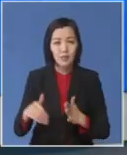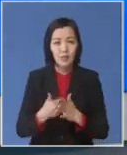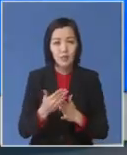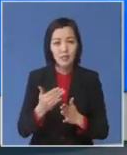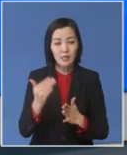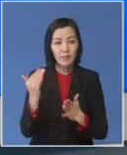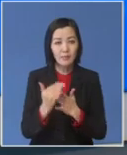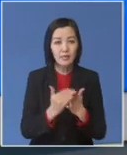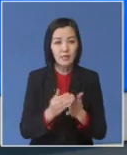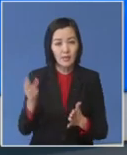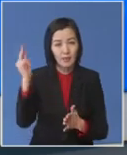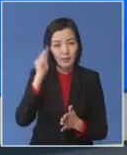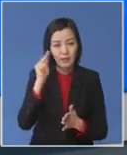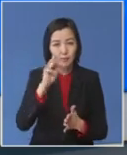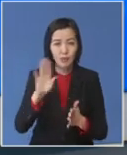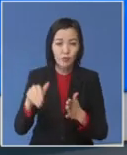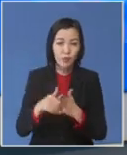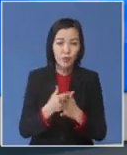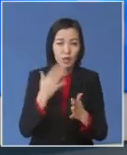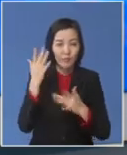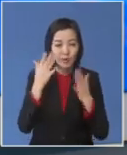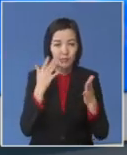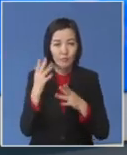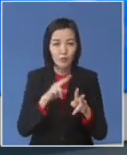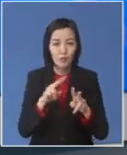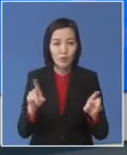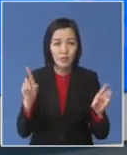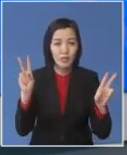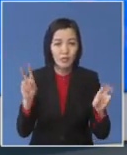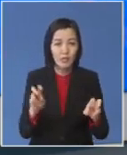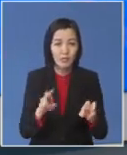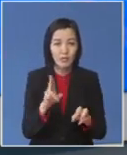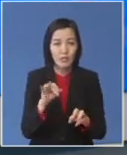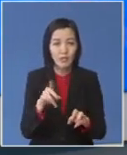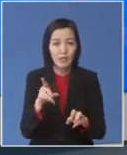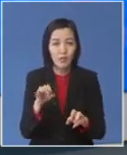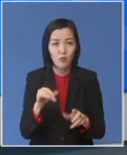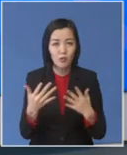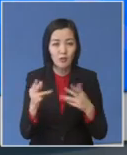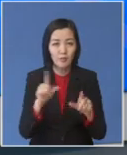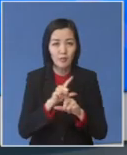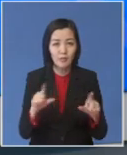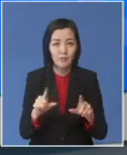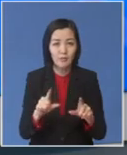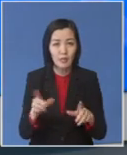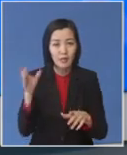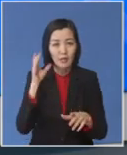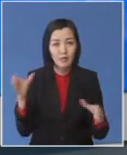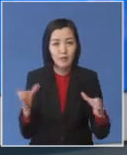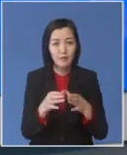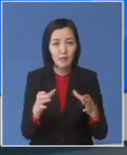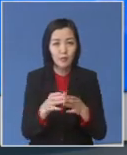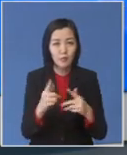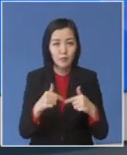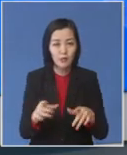Жаңартылған бағдарлама білім берудің жаңа мазмұны. Осындай тақырыппен Қырғауылды орта мектебінде Қарасай аудандық білім беру бөлімінің ұйымдастыруымен